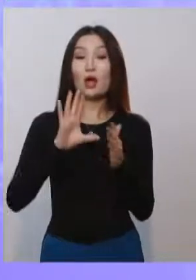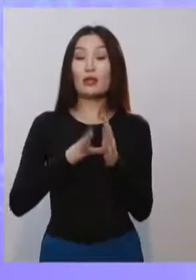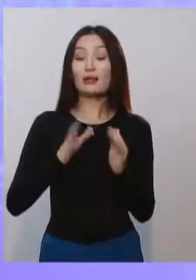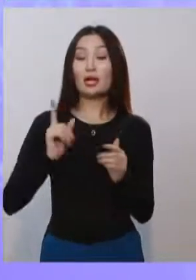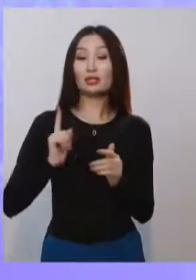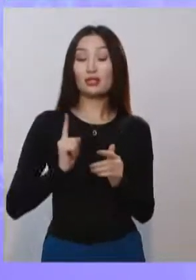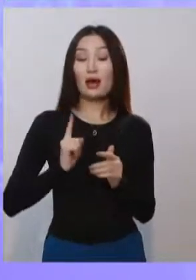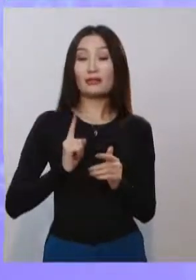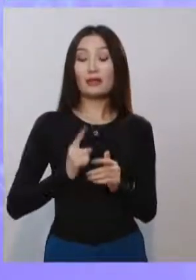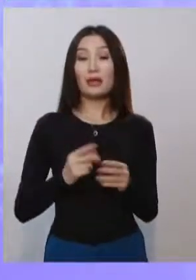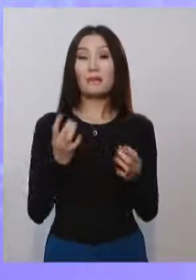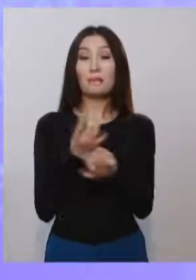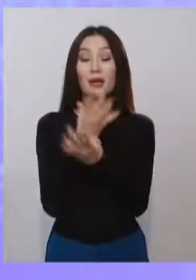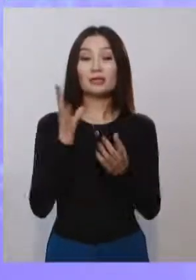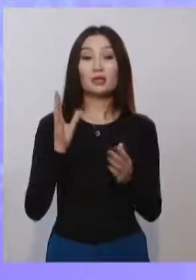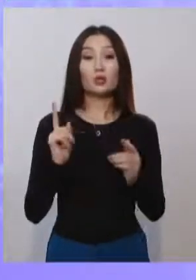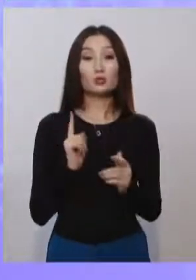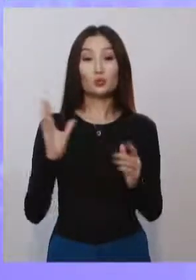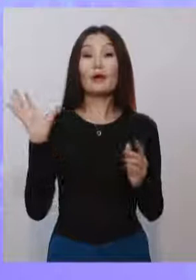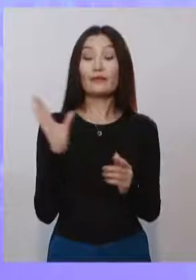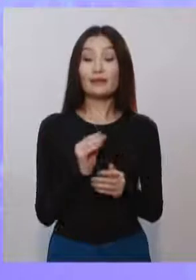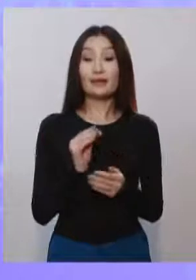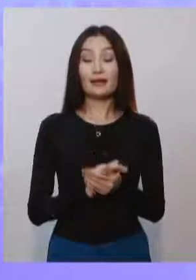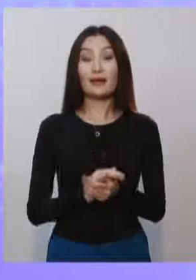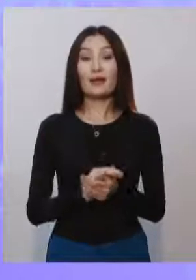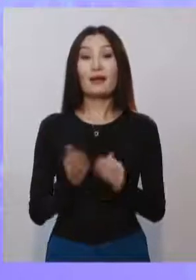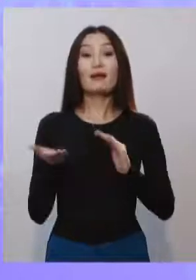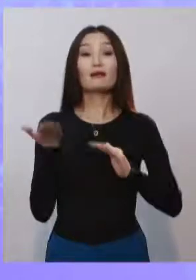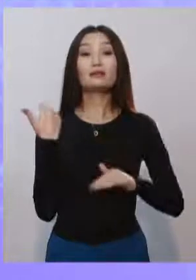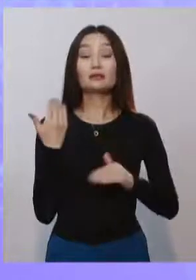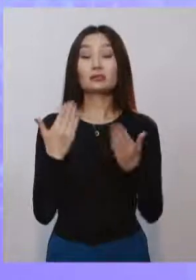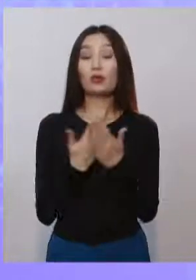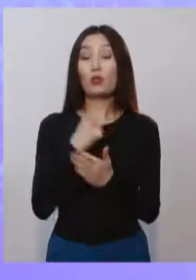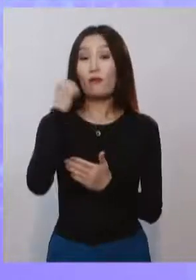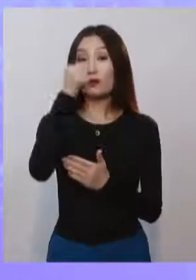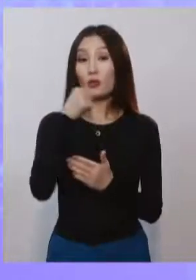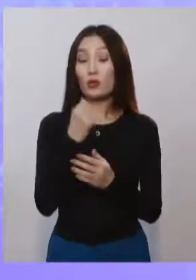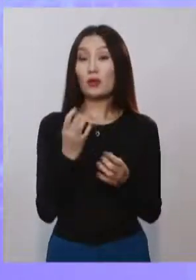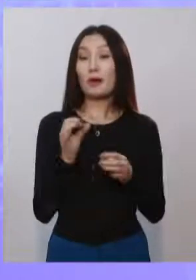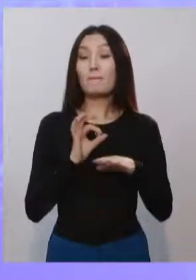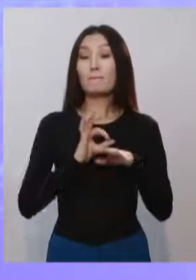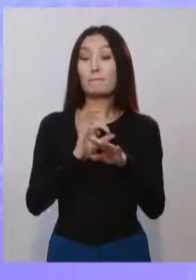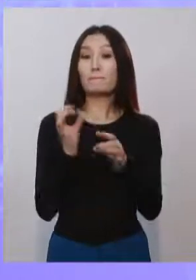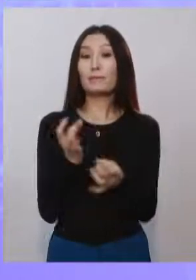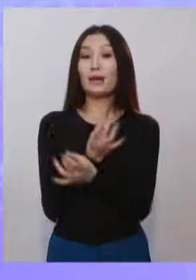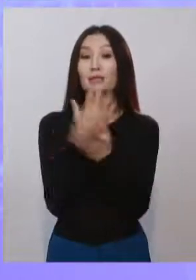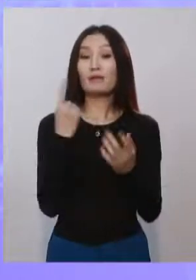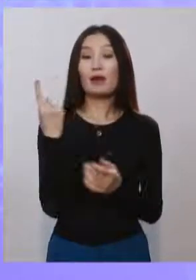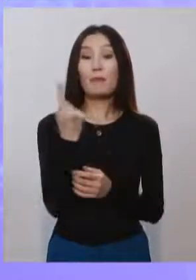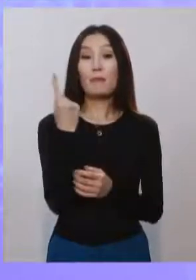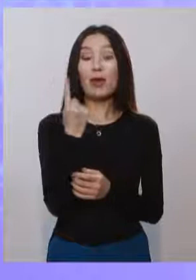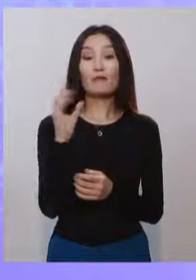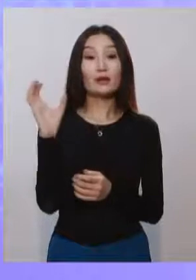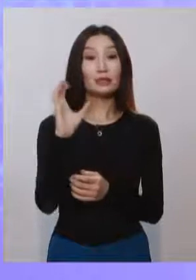праздник ждут все раньше новый год праздновали 1